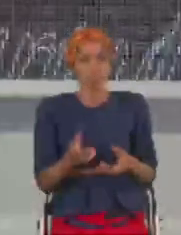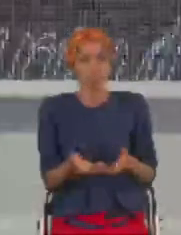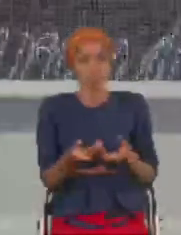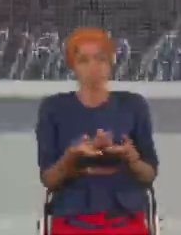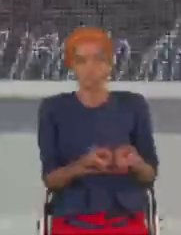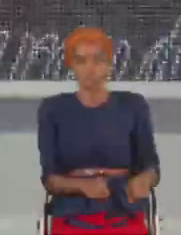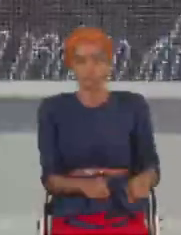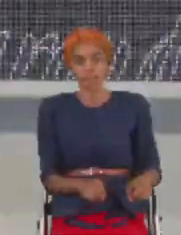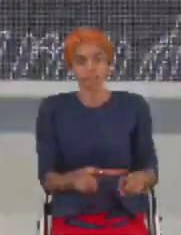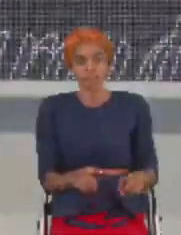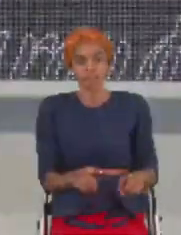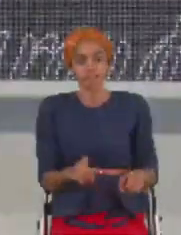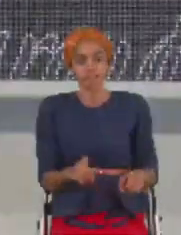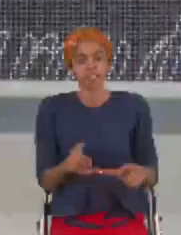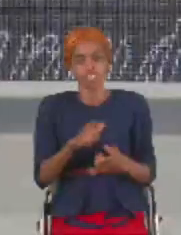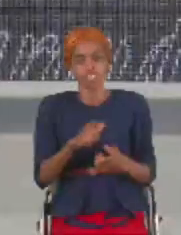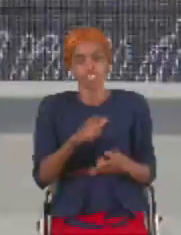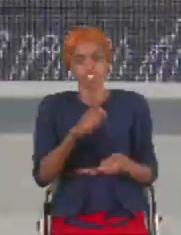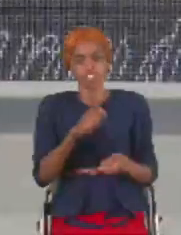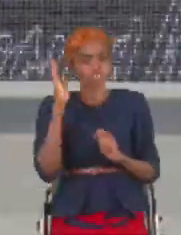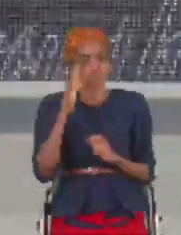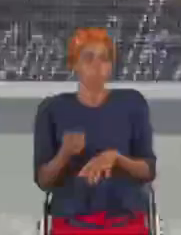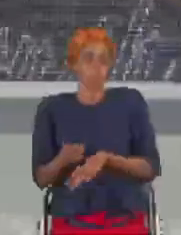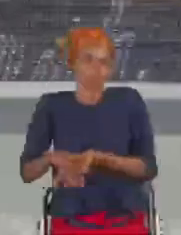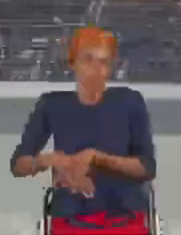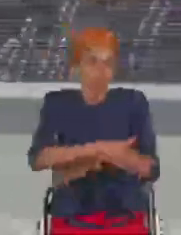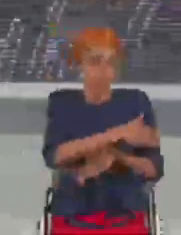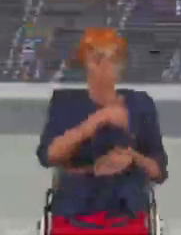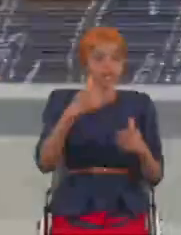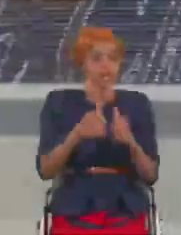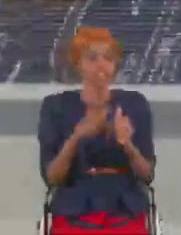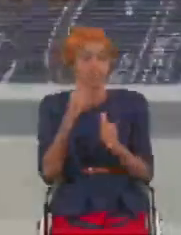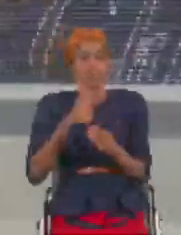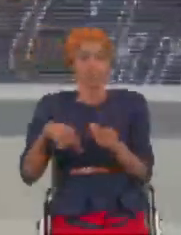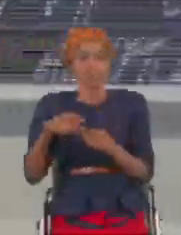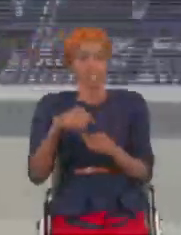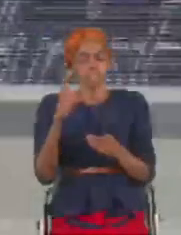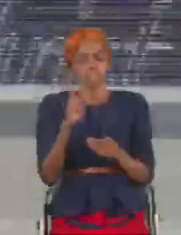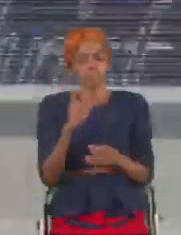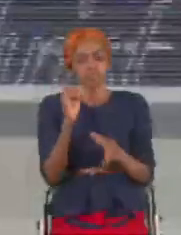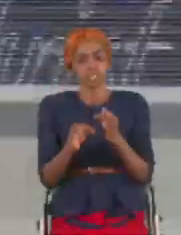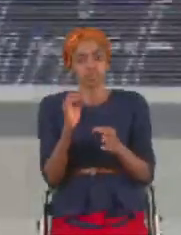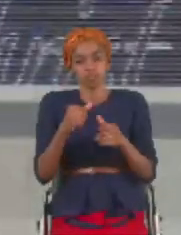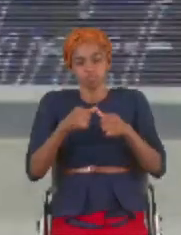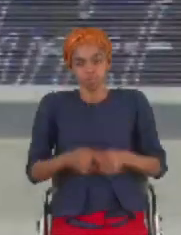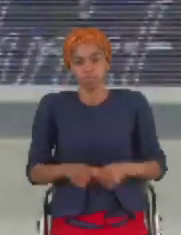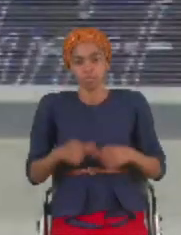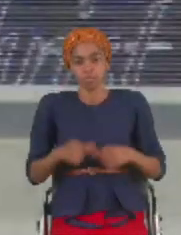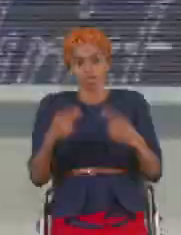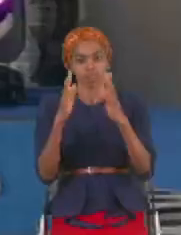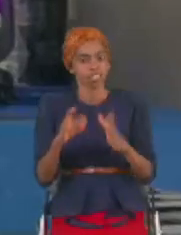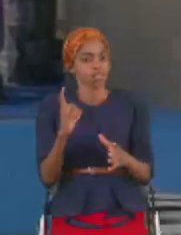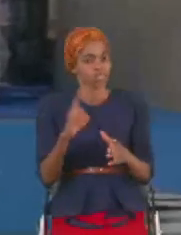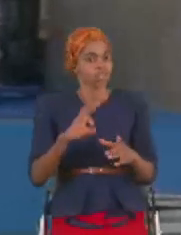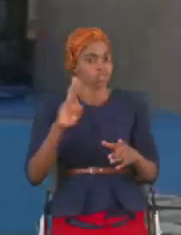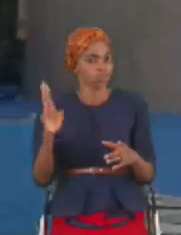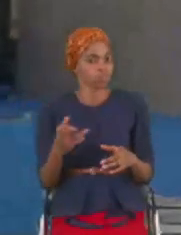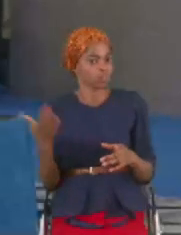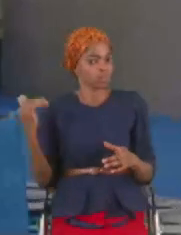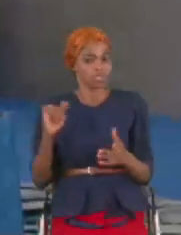ce changement va influencer tous ceux qui sont autour de vous si vous êtes encore un pêcheur com vous étiez